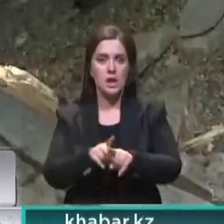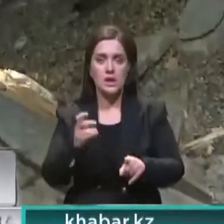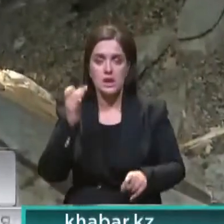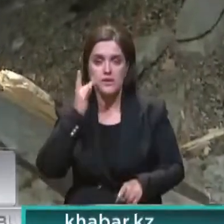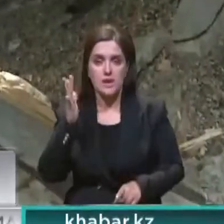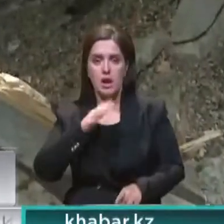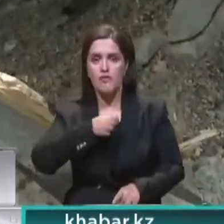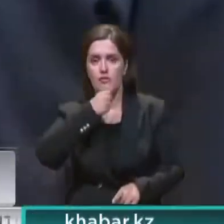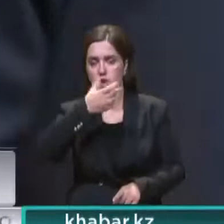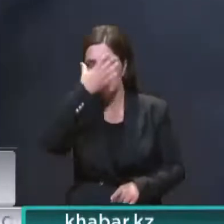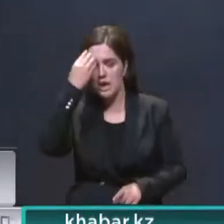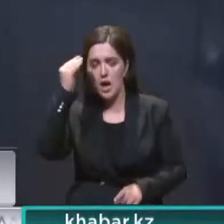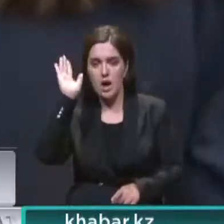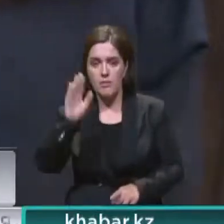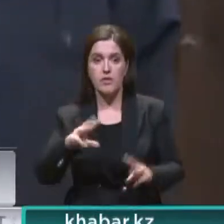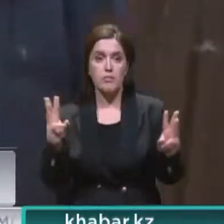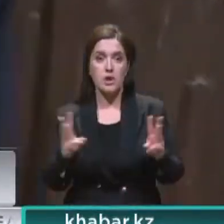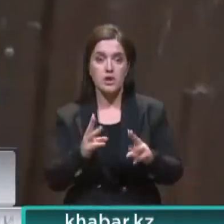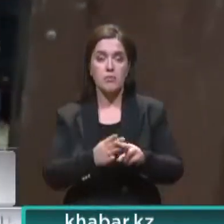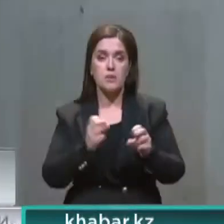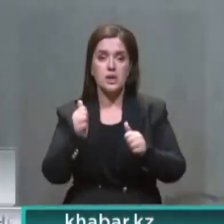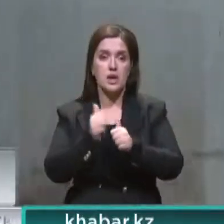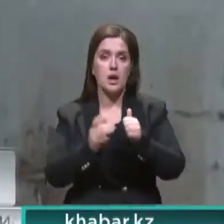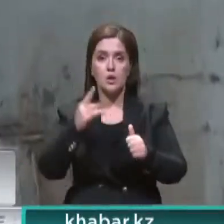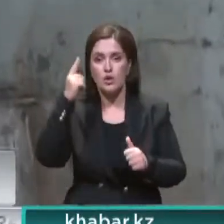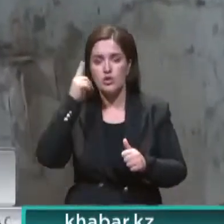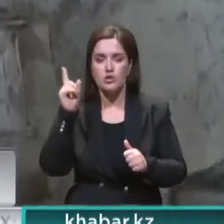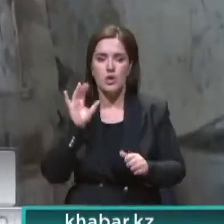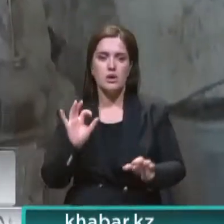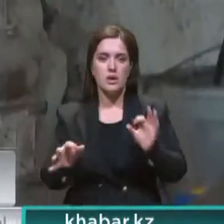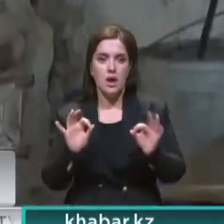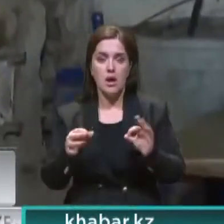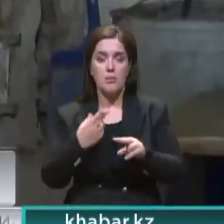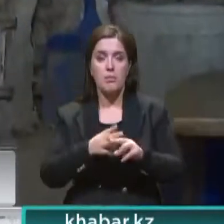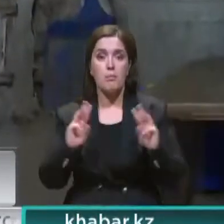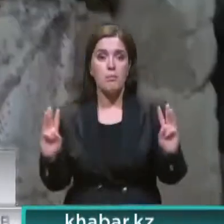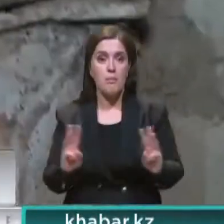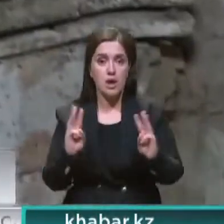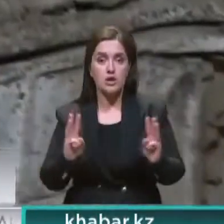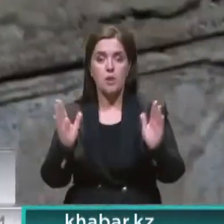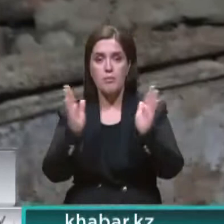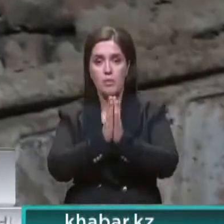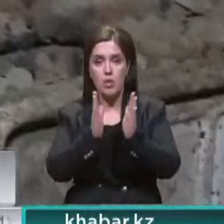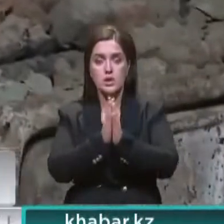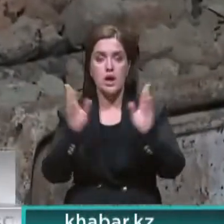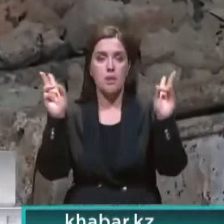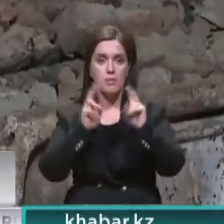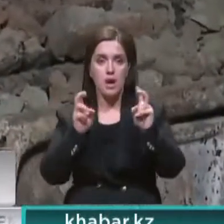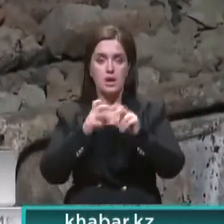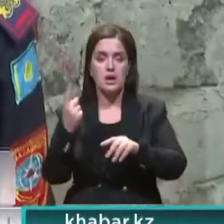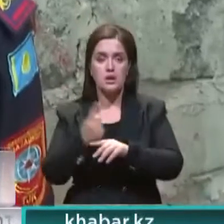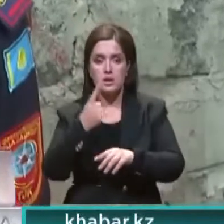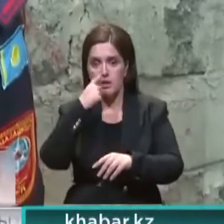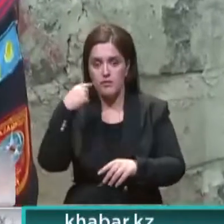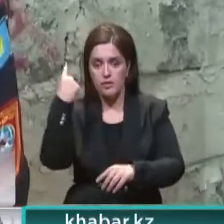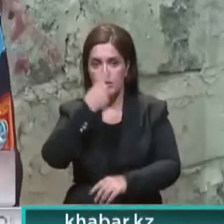Взрослые забывают о пожарной безопасности, каждый раз думая, что обойдется. Поэтому пожарные просят проверять печь как минимум раз в год.